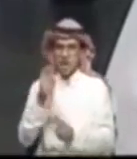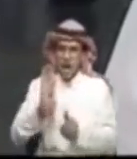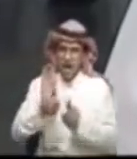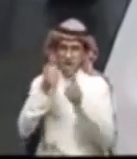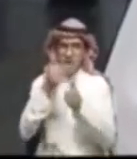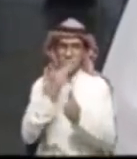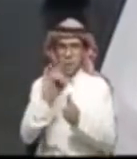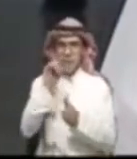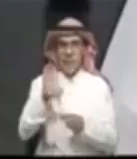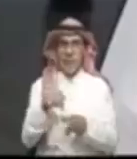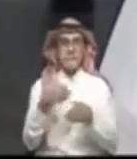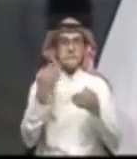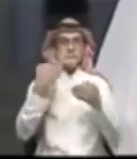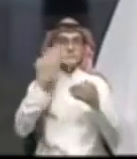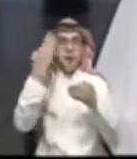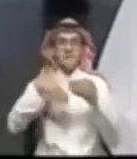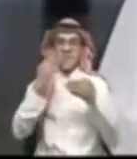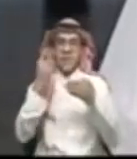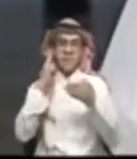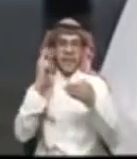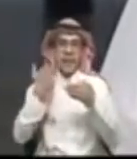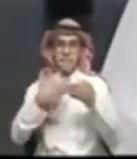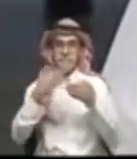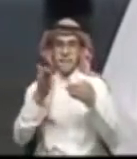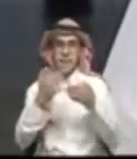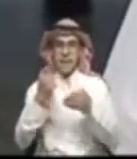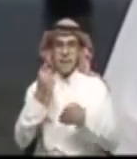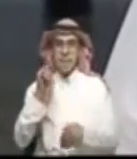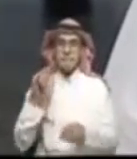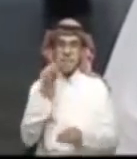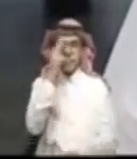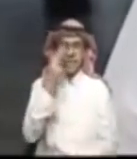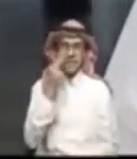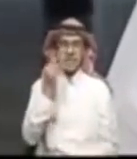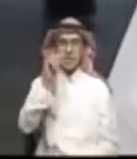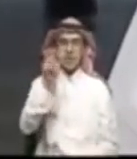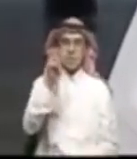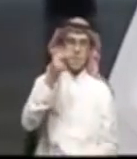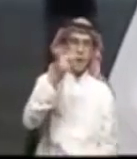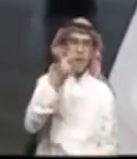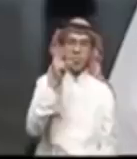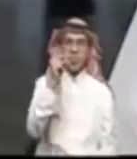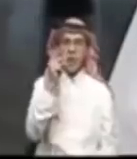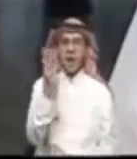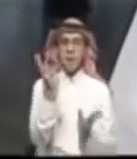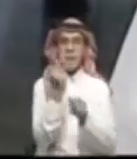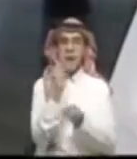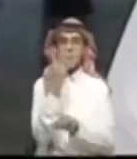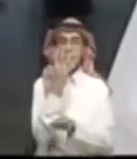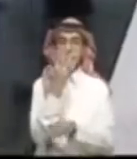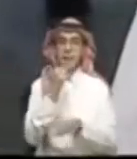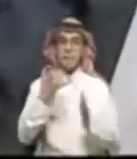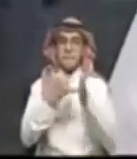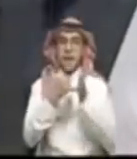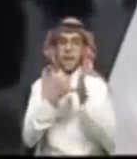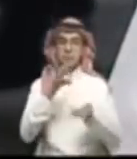كبيرة تبدأ من منافذ المدينة اللي هي ثلاثة: المطار الأمير محمد بن عبد العزيز ومطار ميناء ينبع، ثم 14 مركز صحي موزع في